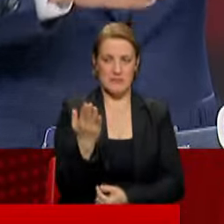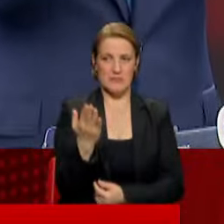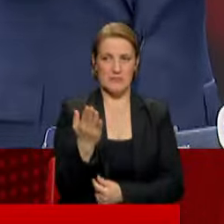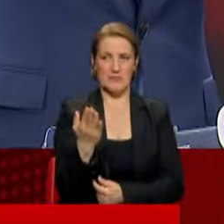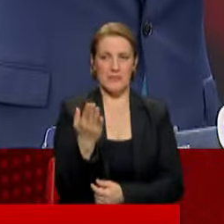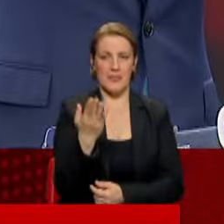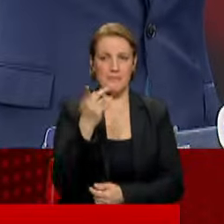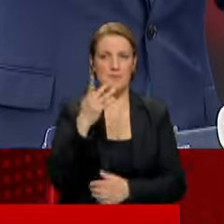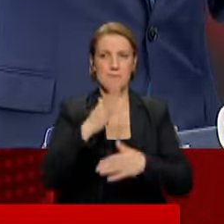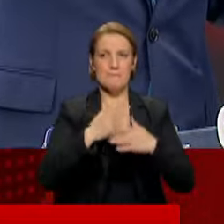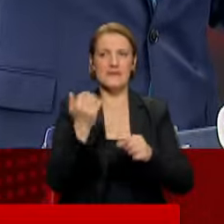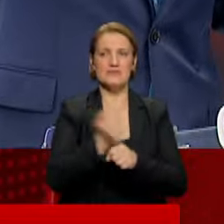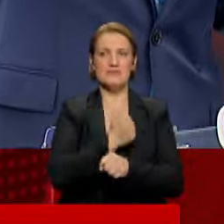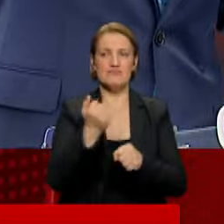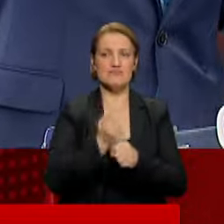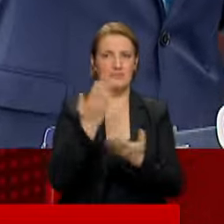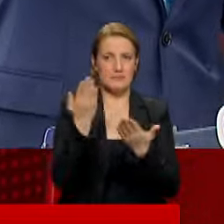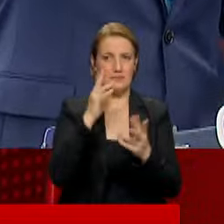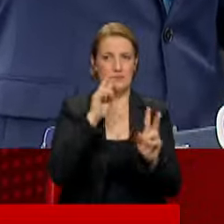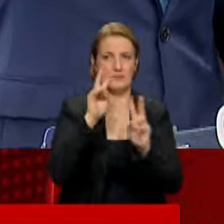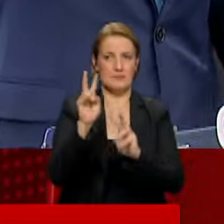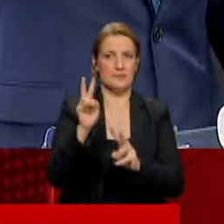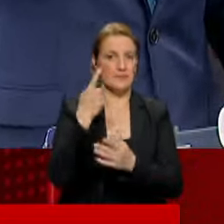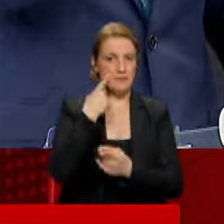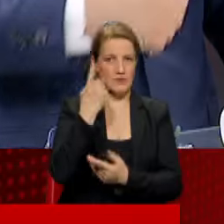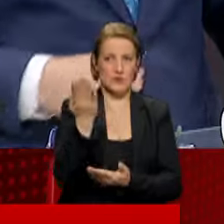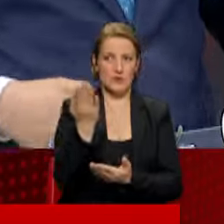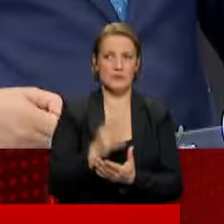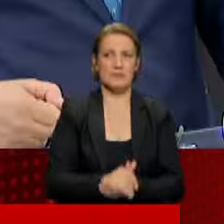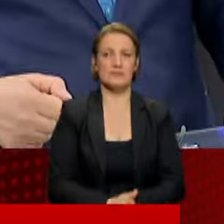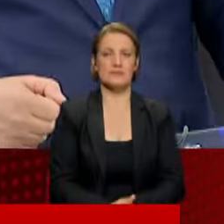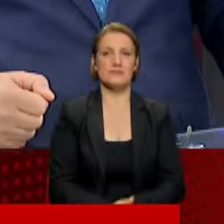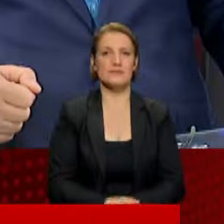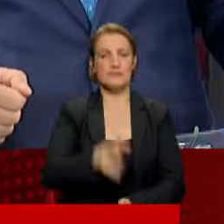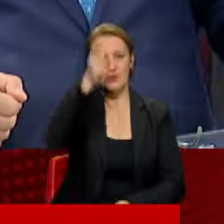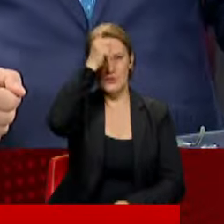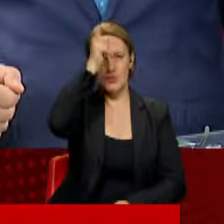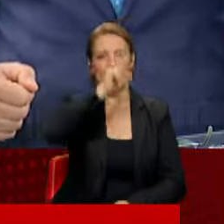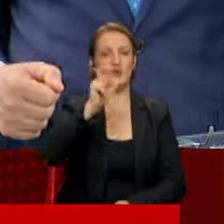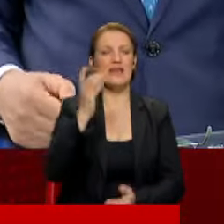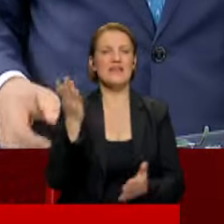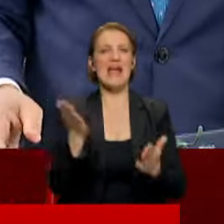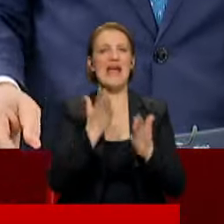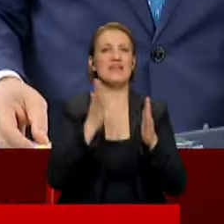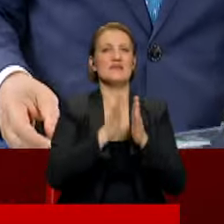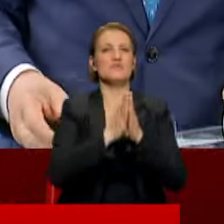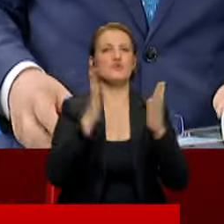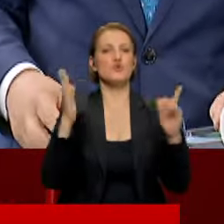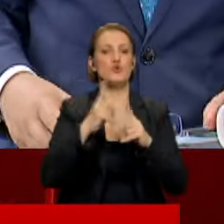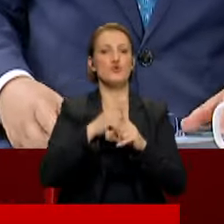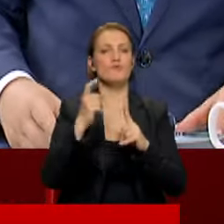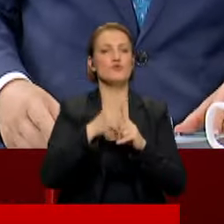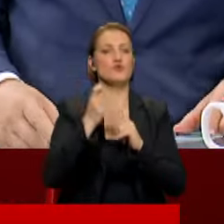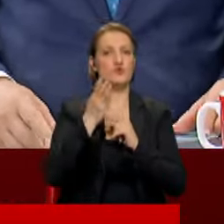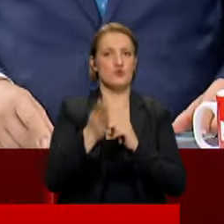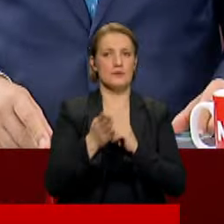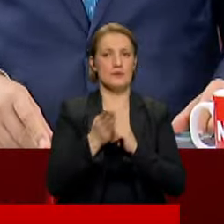Eee beton yığınının içinde insanların yaşaması isteniyor Türkiye'nin en büyük nüfusu anlamında